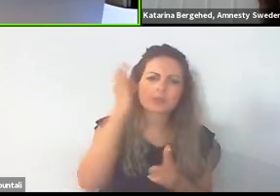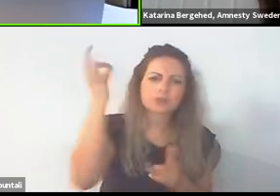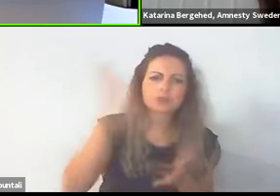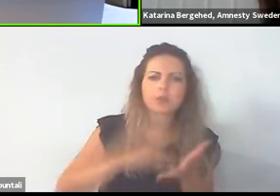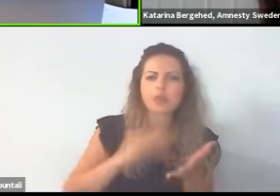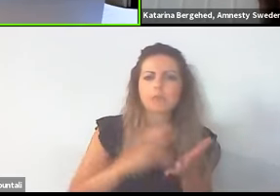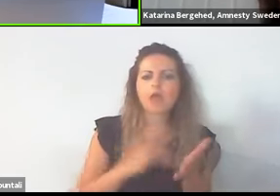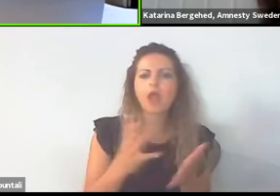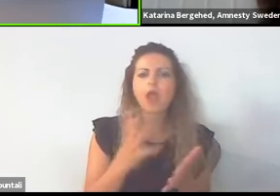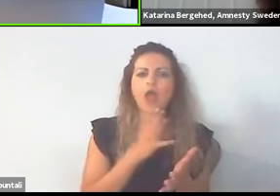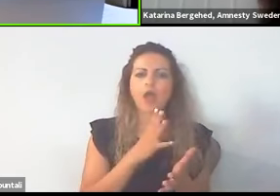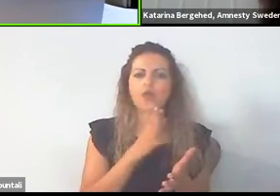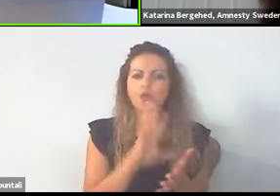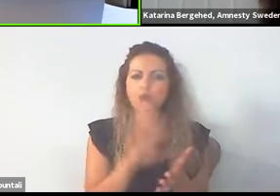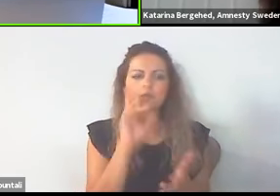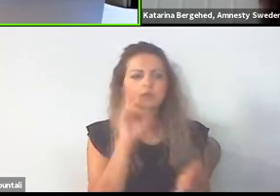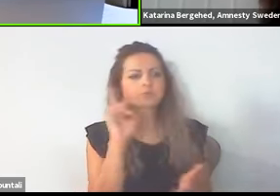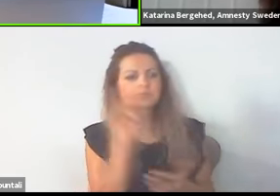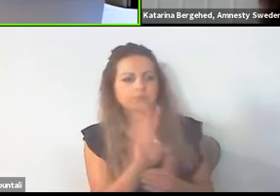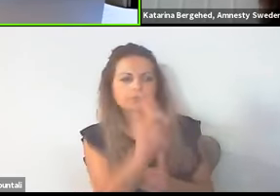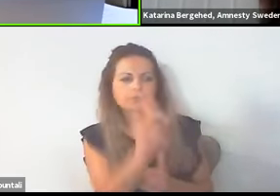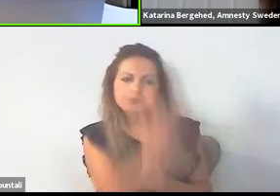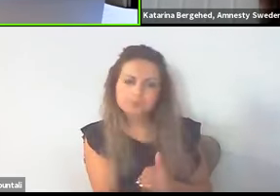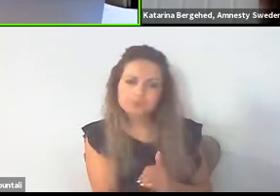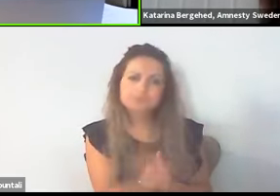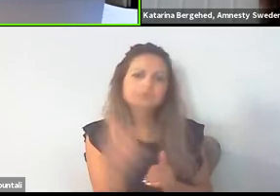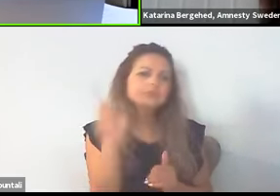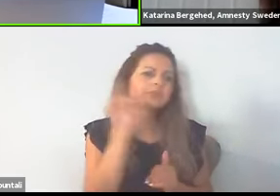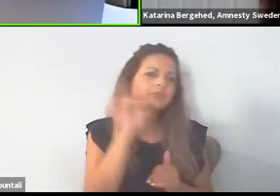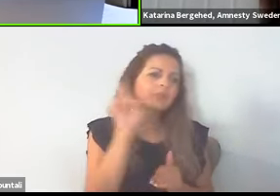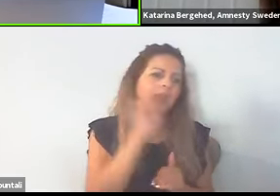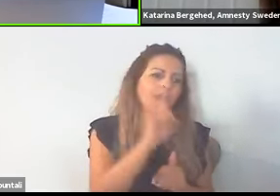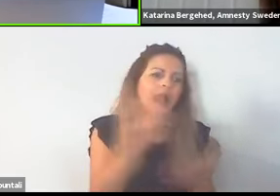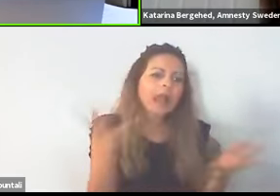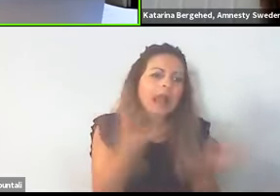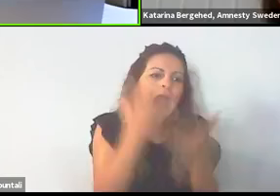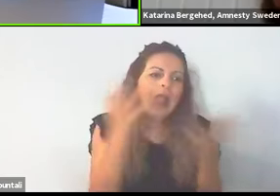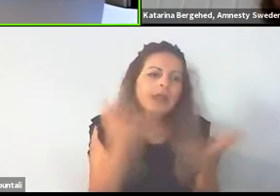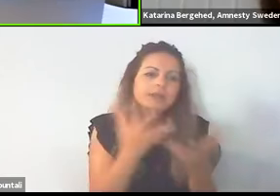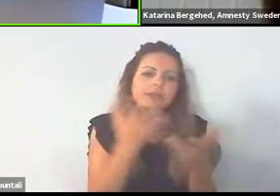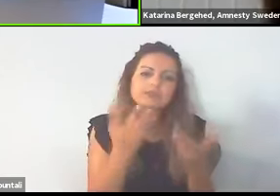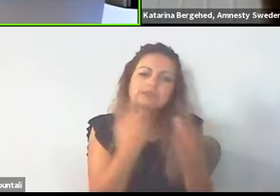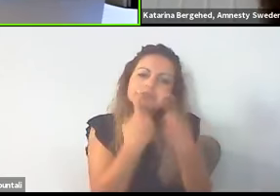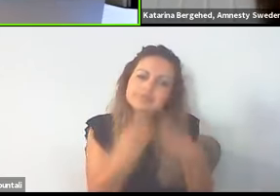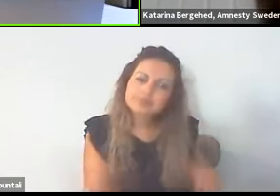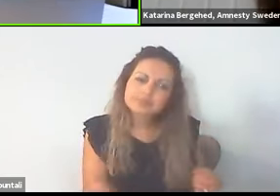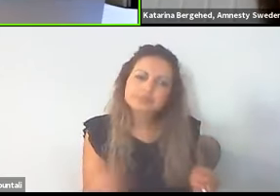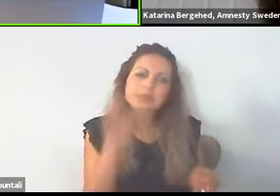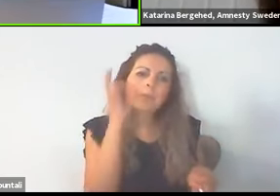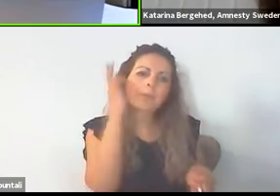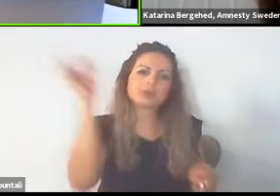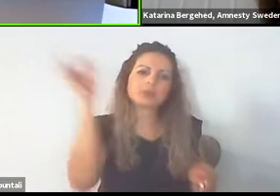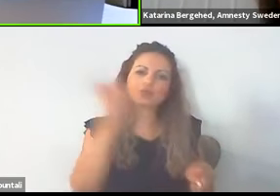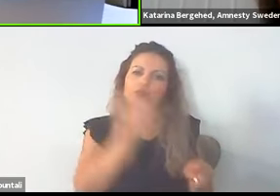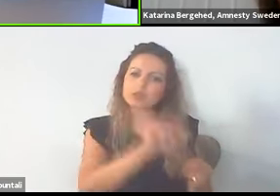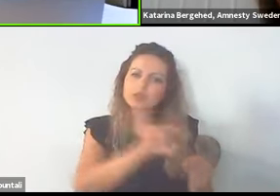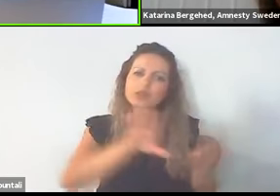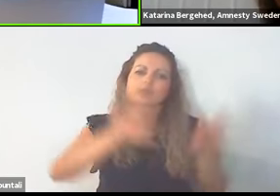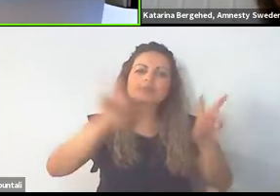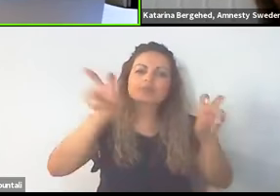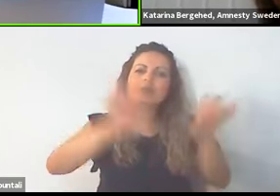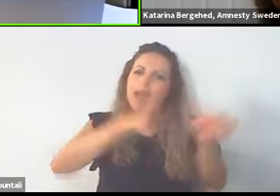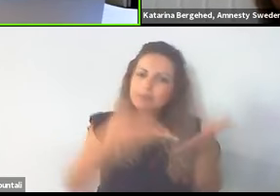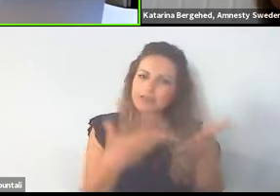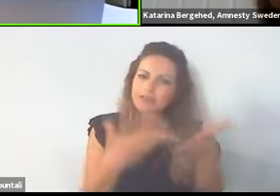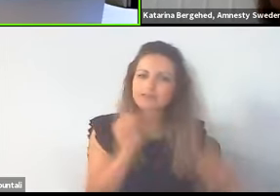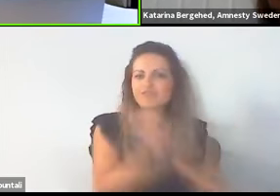μια ευαίσθητη συνθήκη στην οποία βρίσκεται μια γυναίκα και την βιάζουν, αλλά